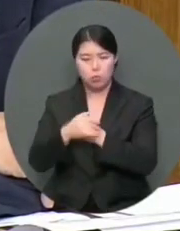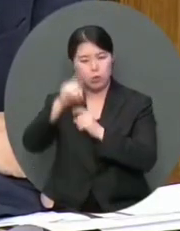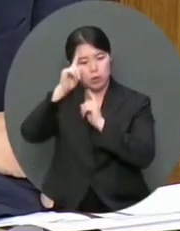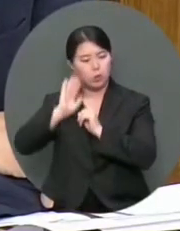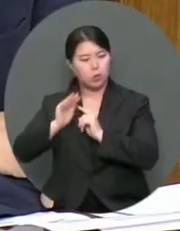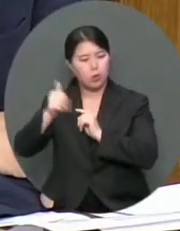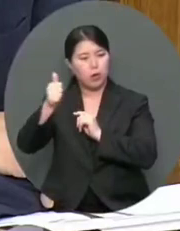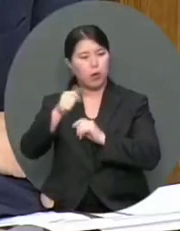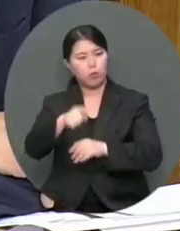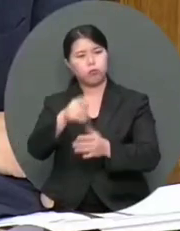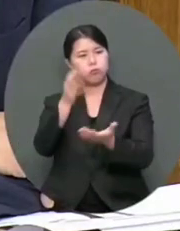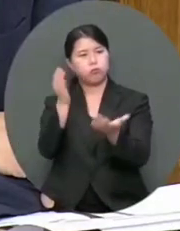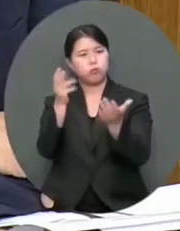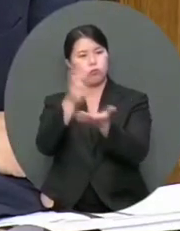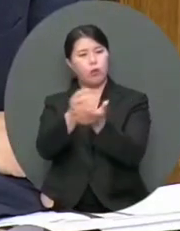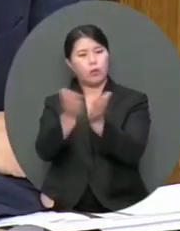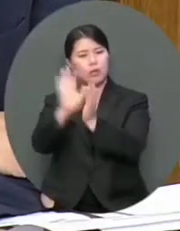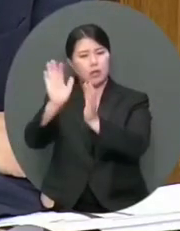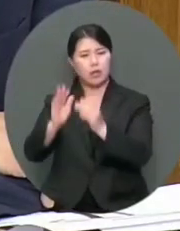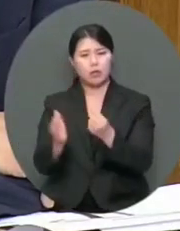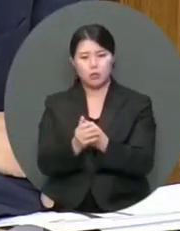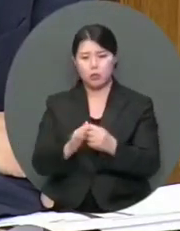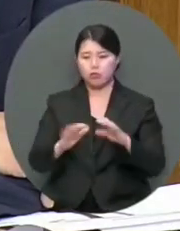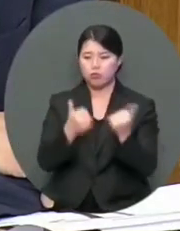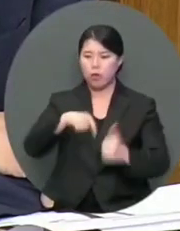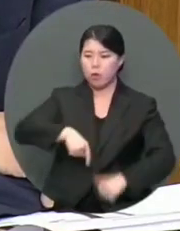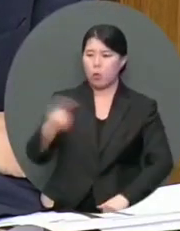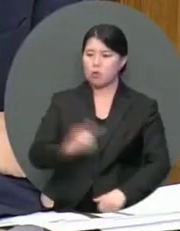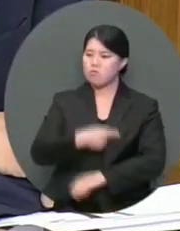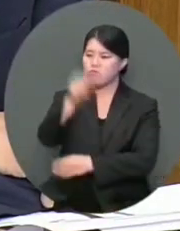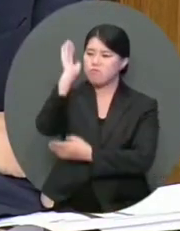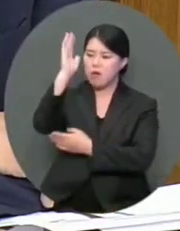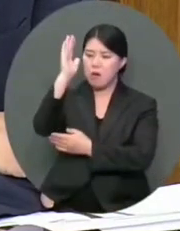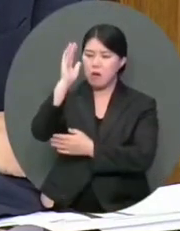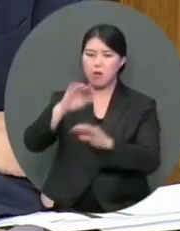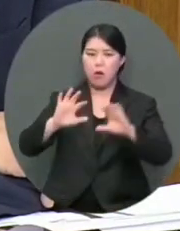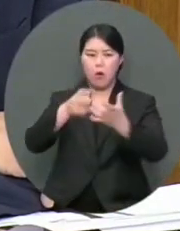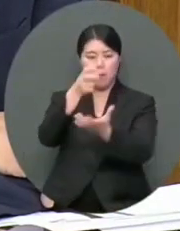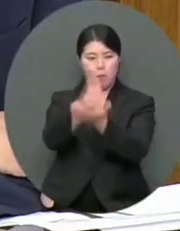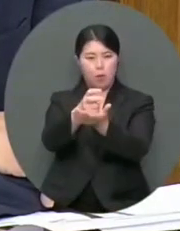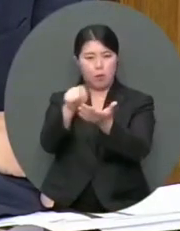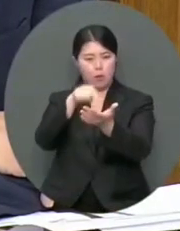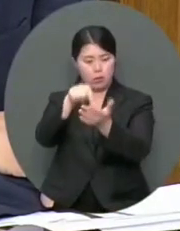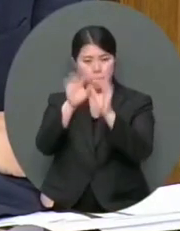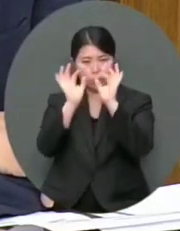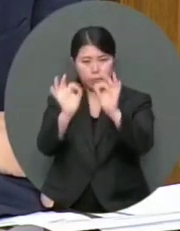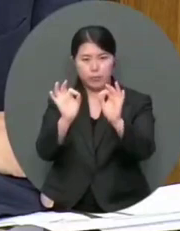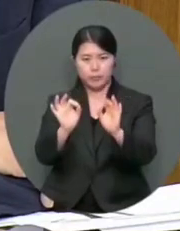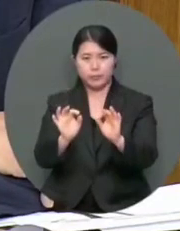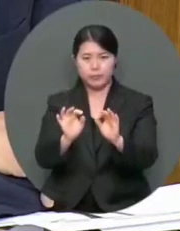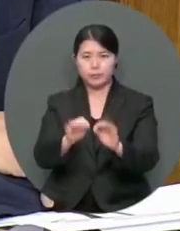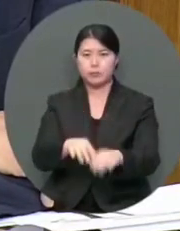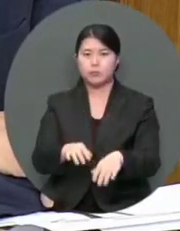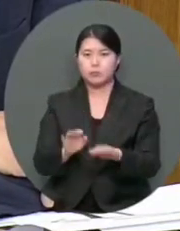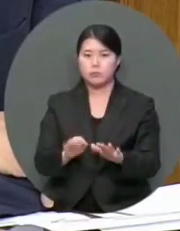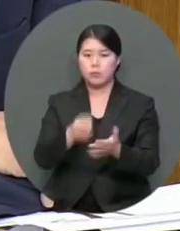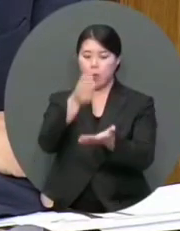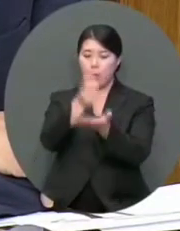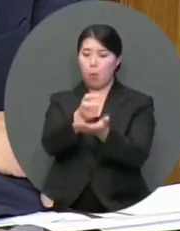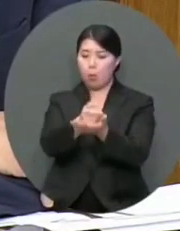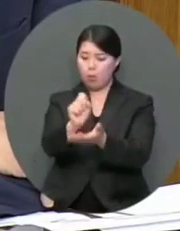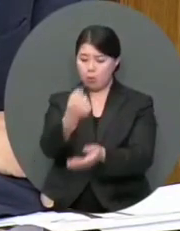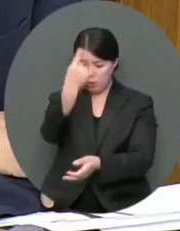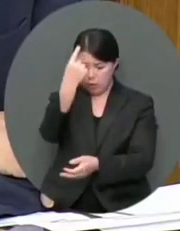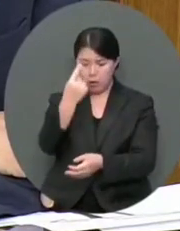하시니까 김병도 당시 대법원장이 국회에 가서 말씀을 하세요. 우리 헌법에는 헌법과